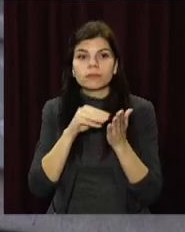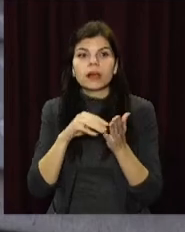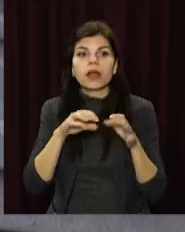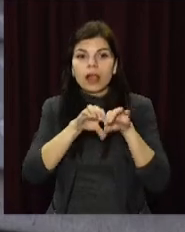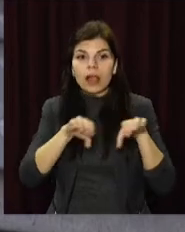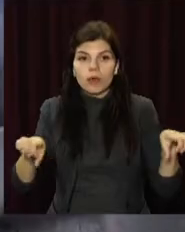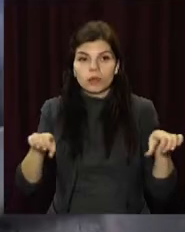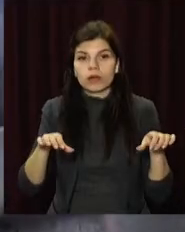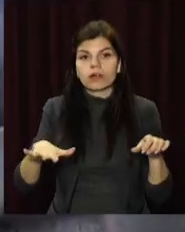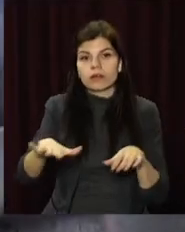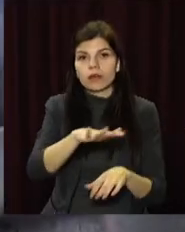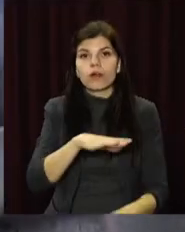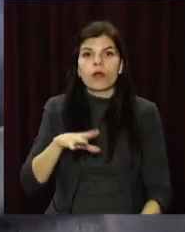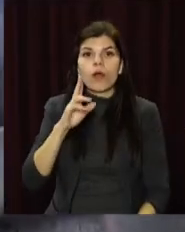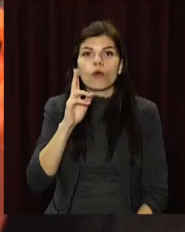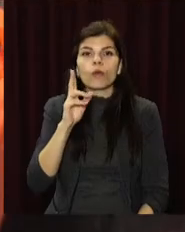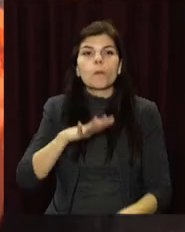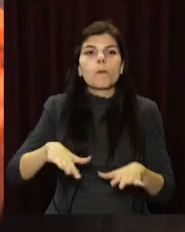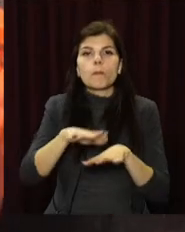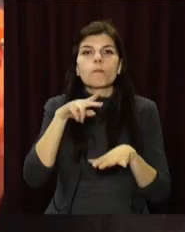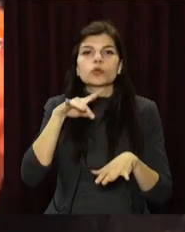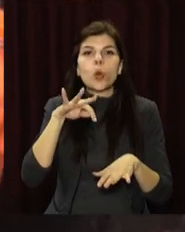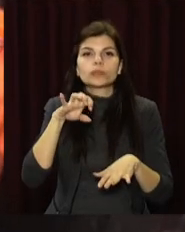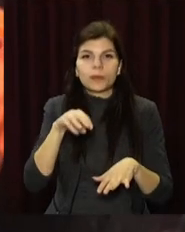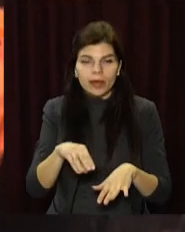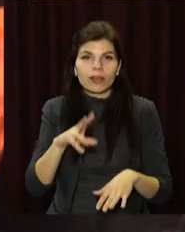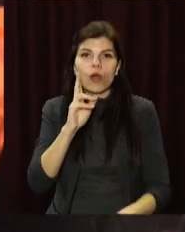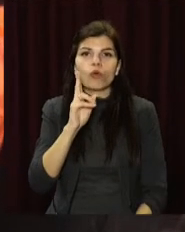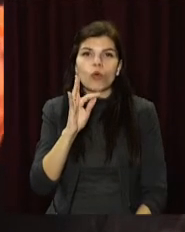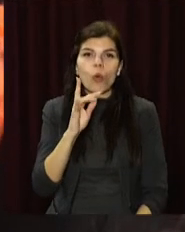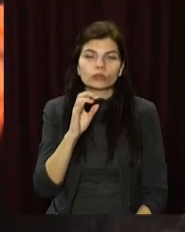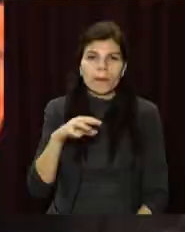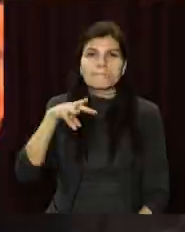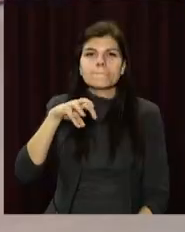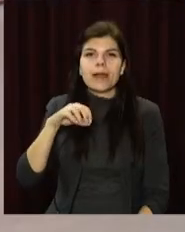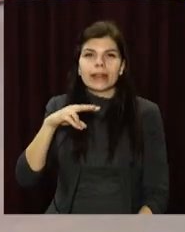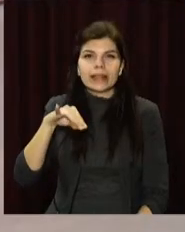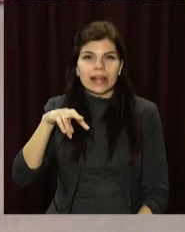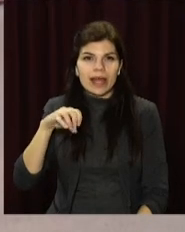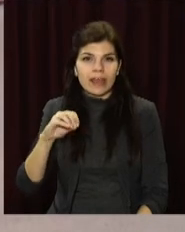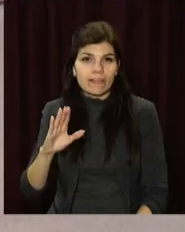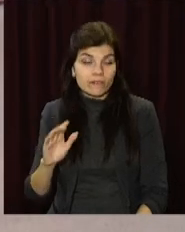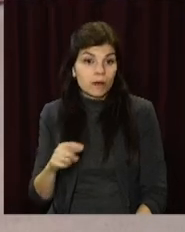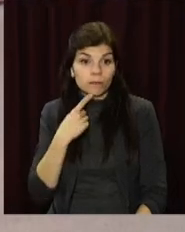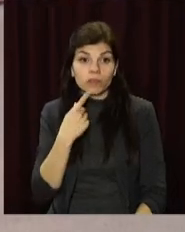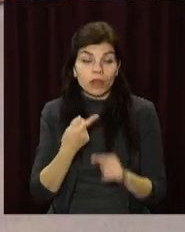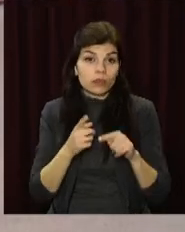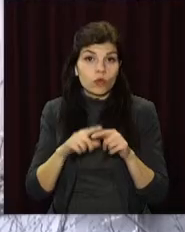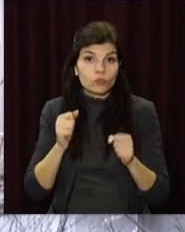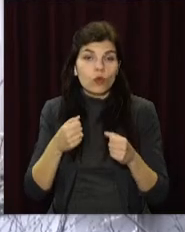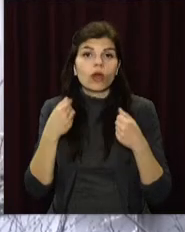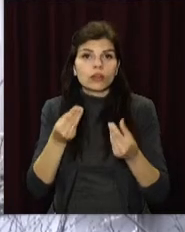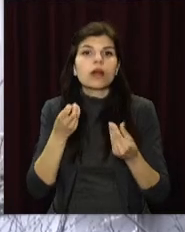кабельну мережу в районі проспекту Конституції, а також вулиць Менделєєва, Уральської та Стовпи. Кажуть, це дозволить уникнути